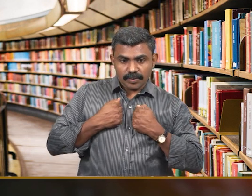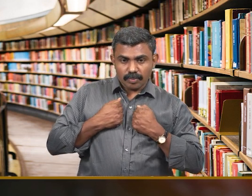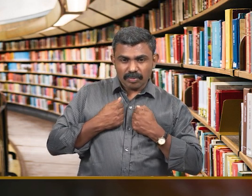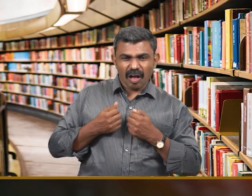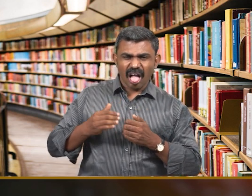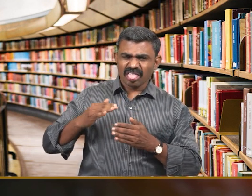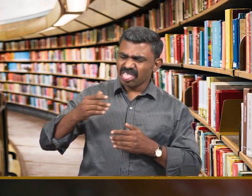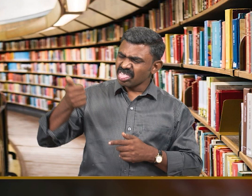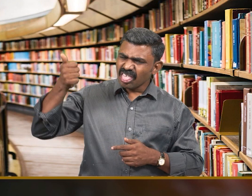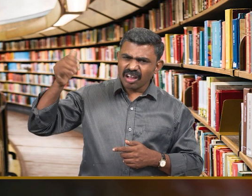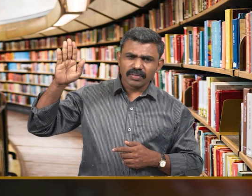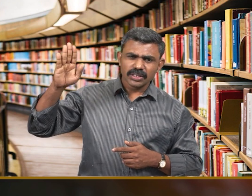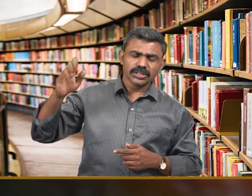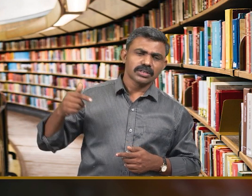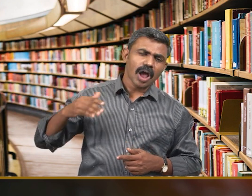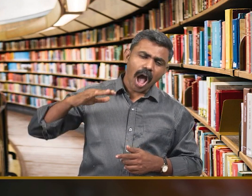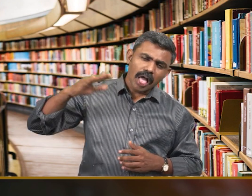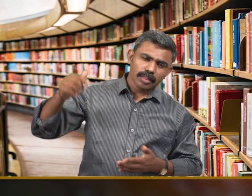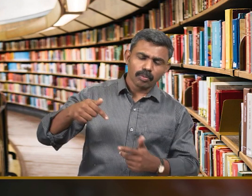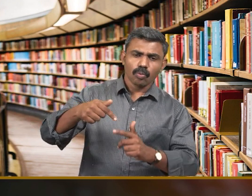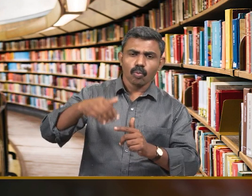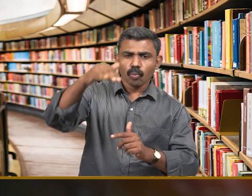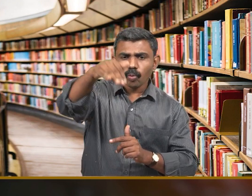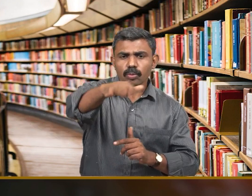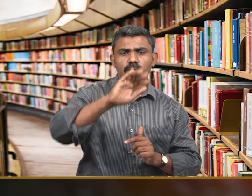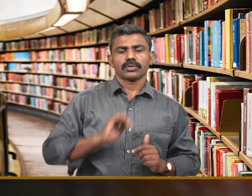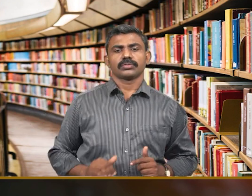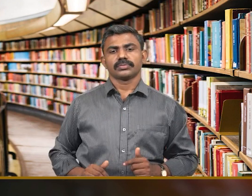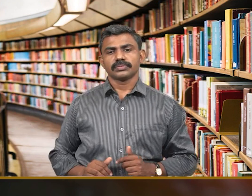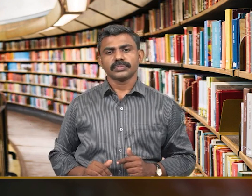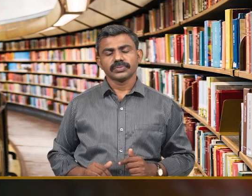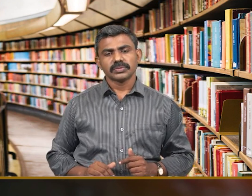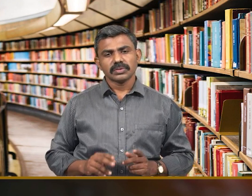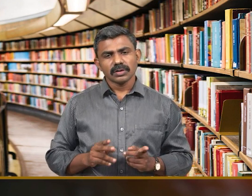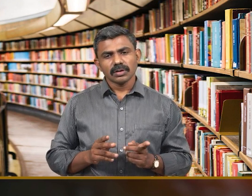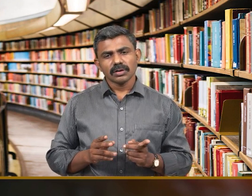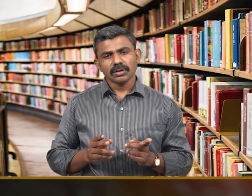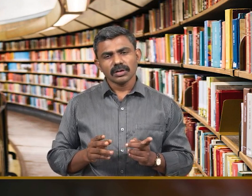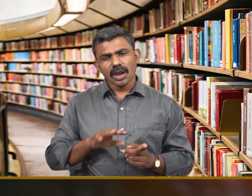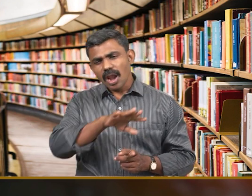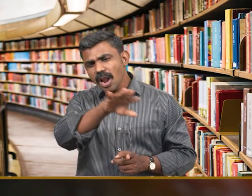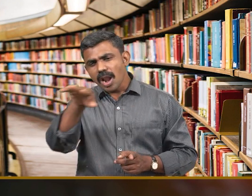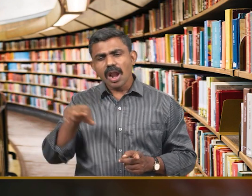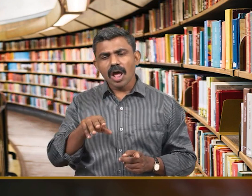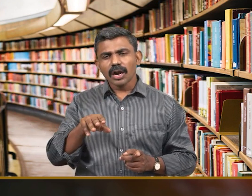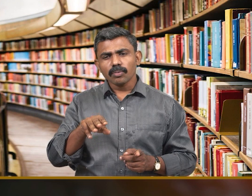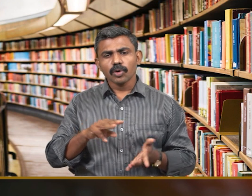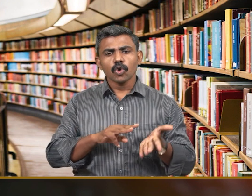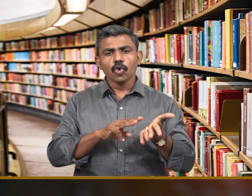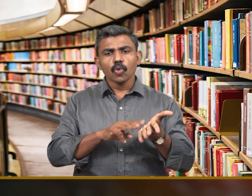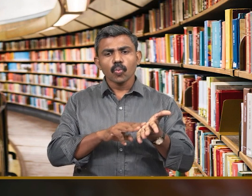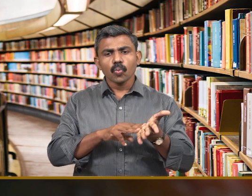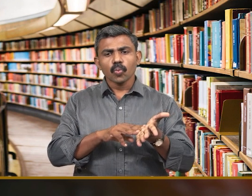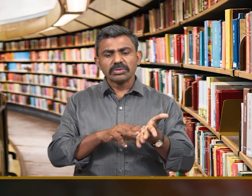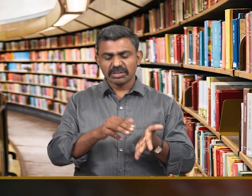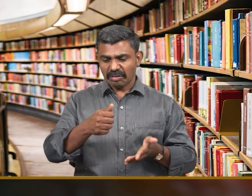65% மேலே வந்து ஓட்டு பதிவாகுது. ஸோ இது பார்த்திங்கன்னா எல்லாத்தையுமே கிட்டத்தட்ட முசோலினியுடைய படைகள் வந்து அச்சுறுத்தி தான் அதை